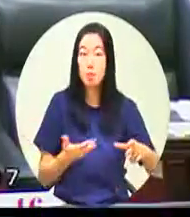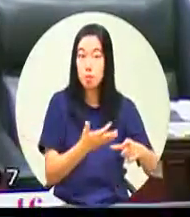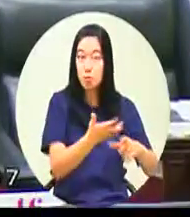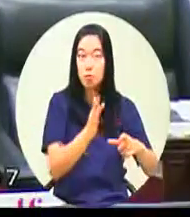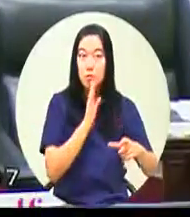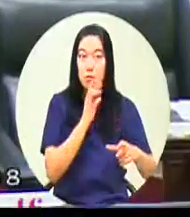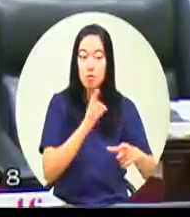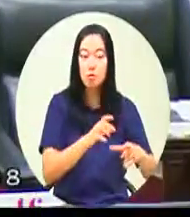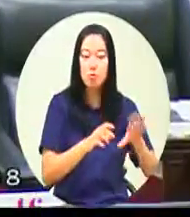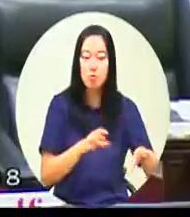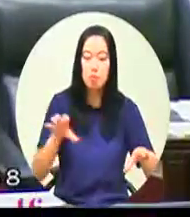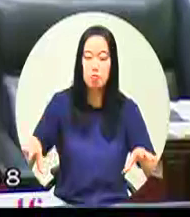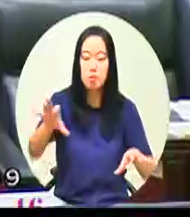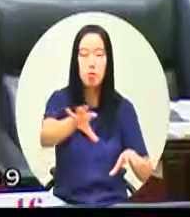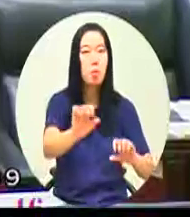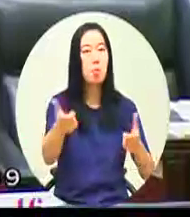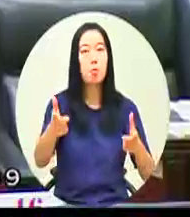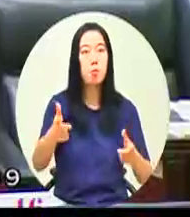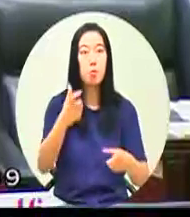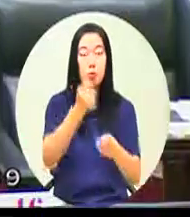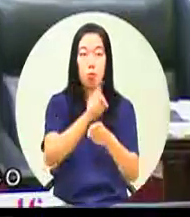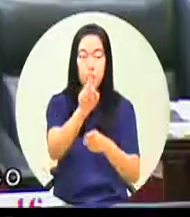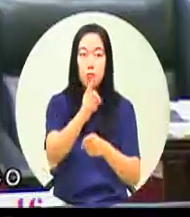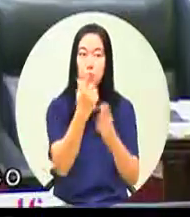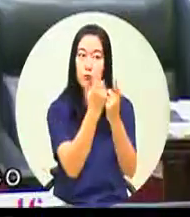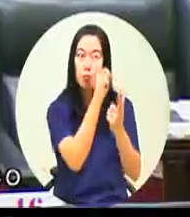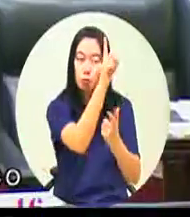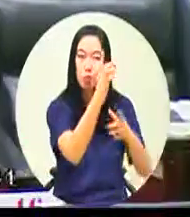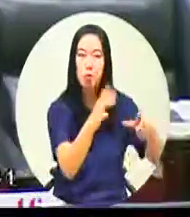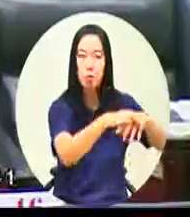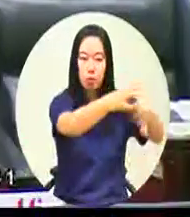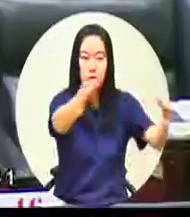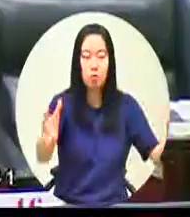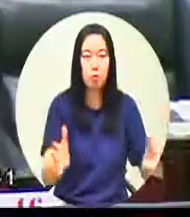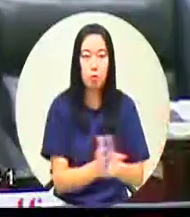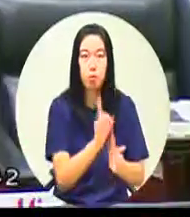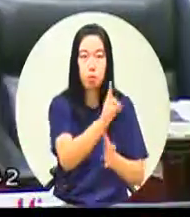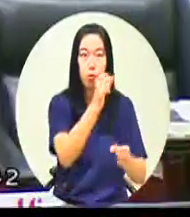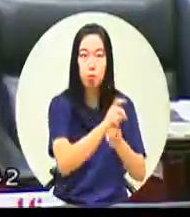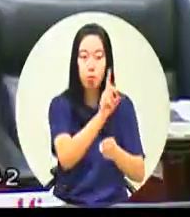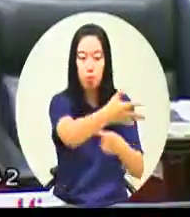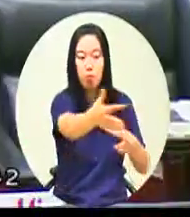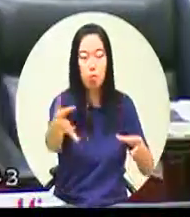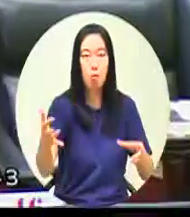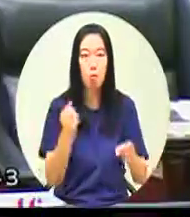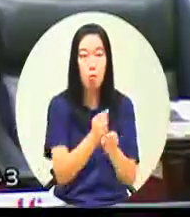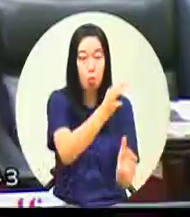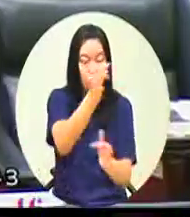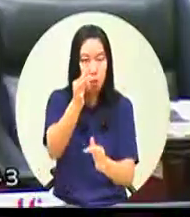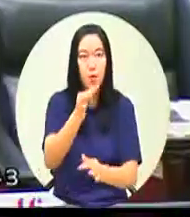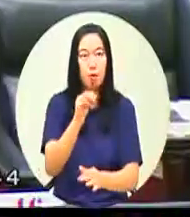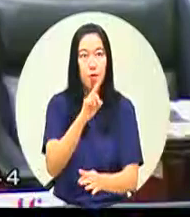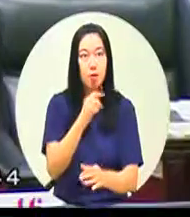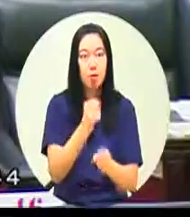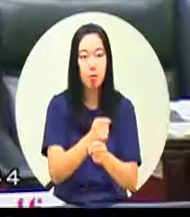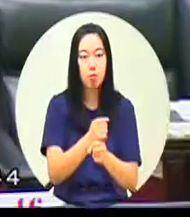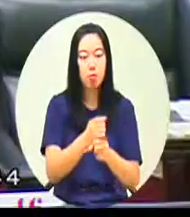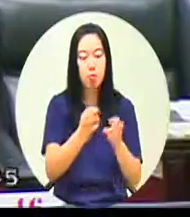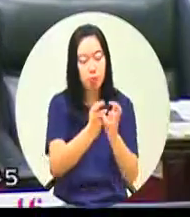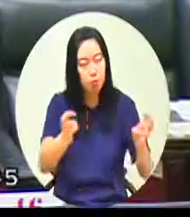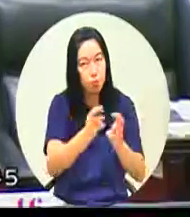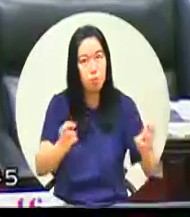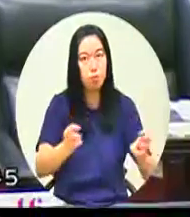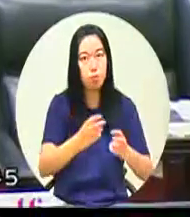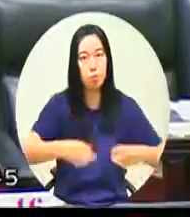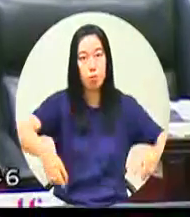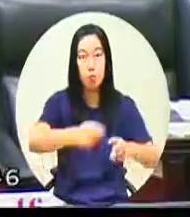以毋是一块一块。咱温啊来要做的时，是毋是北平迄边会当规岛拢大家拢去讲，同齐做起来？啊，是毋是线得较好看安尼吼？ 好，